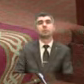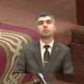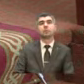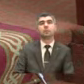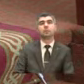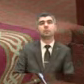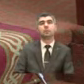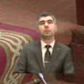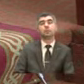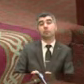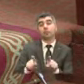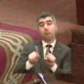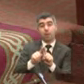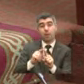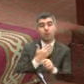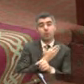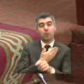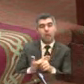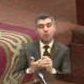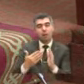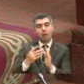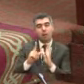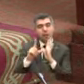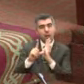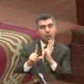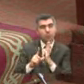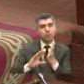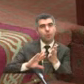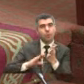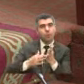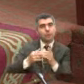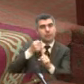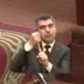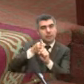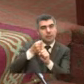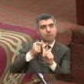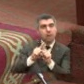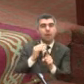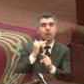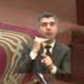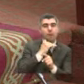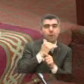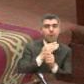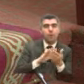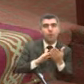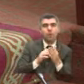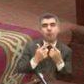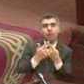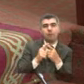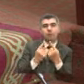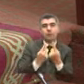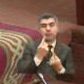بخاصة فيما يتعلق بالاستشارة القانونية، ونحن نعمل أيضا على تسريع وتنويع وتعزيز